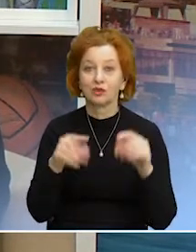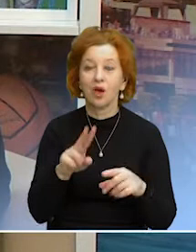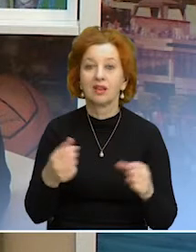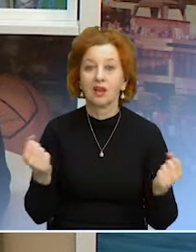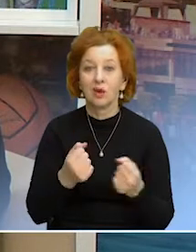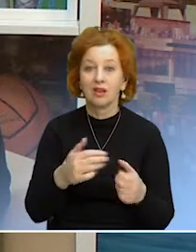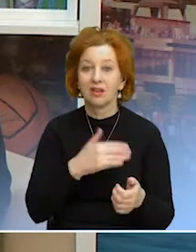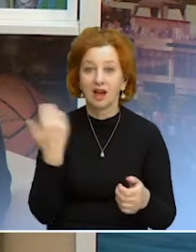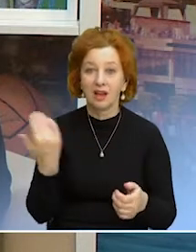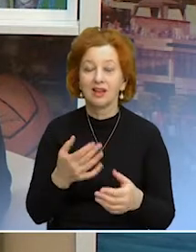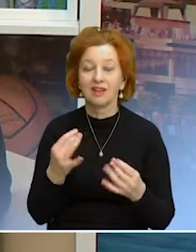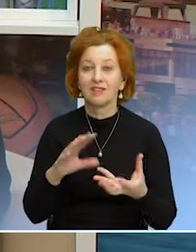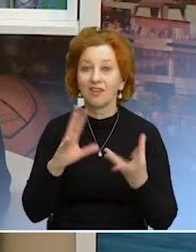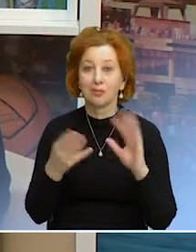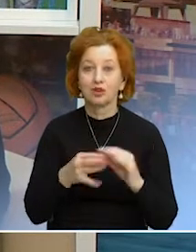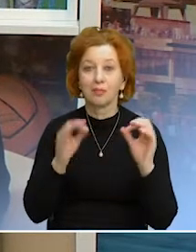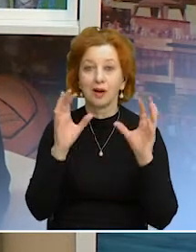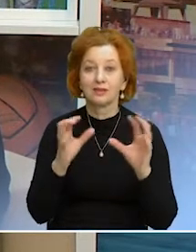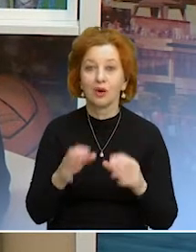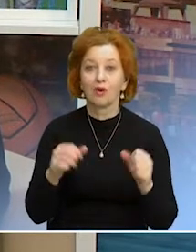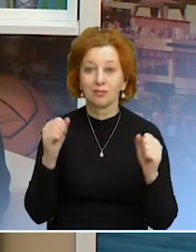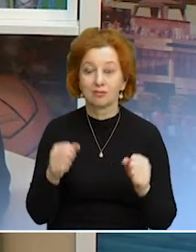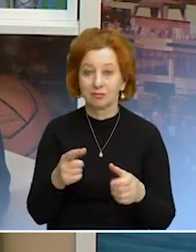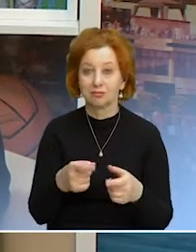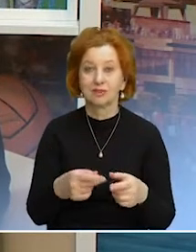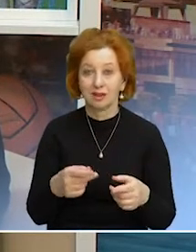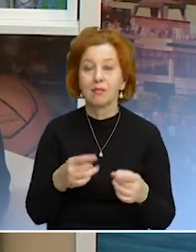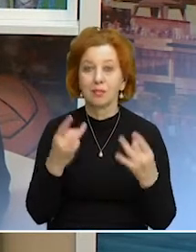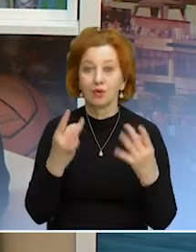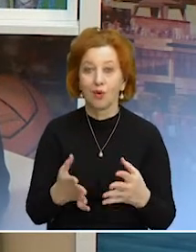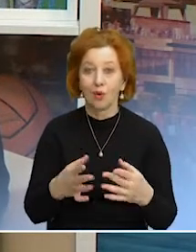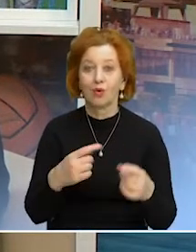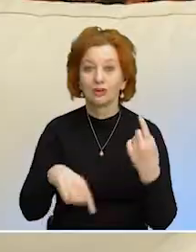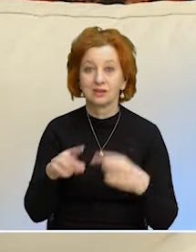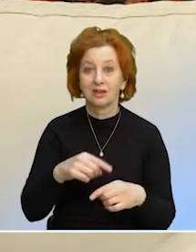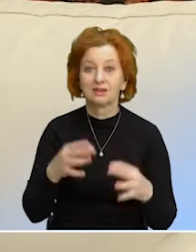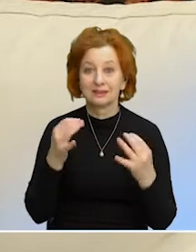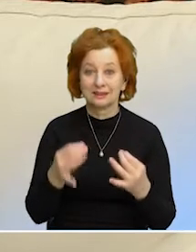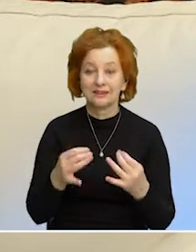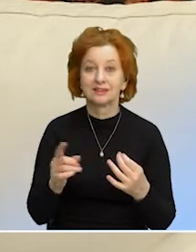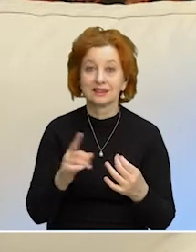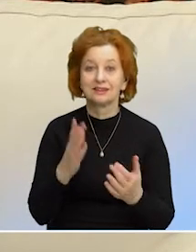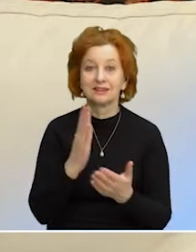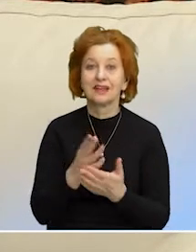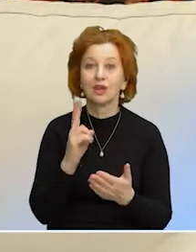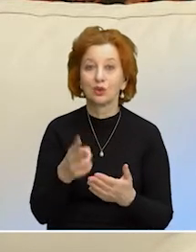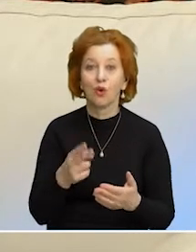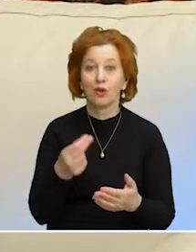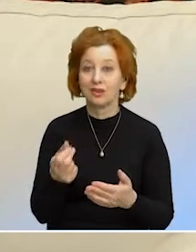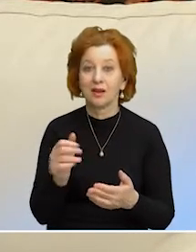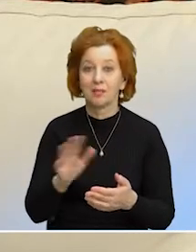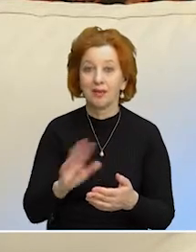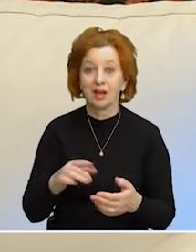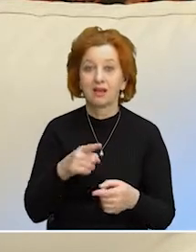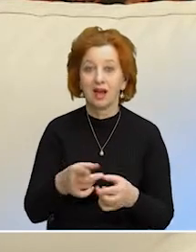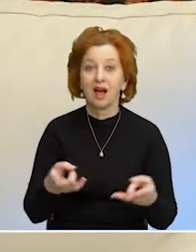что все это ерунда, и они не хотят, и вообще по закону не имеют права с них брать. Да, если просто отвечать, 95% у нас собираемость платежей платят большинство.